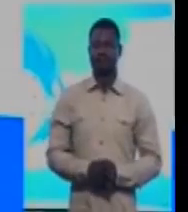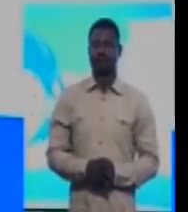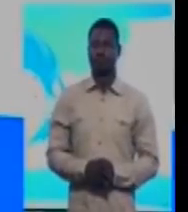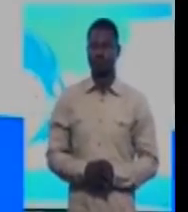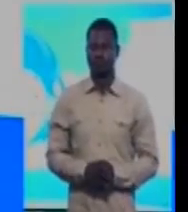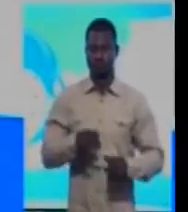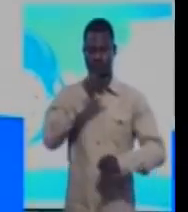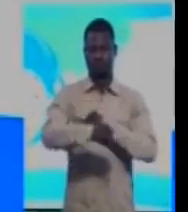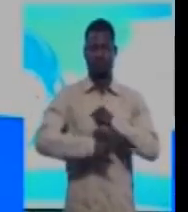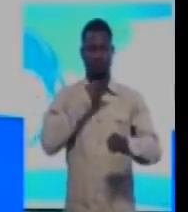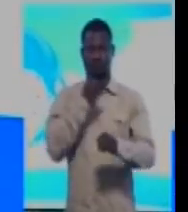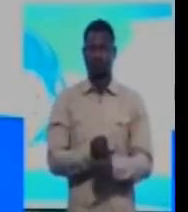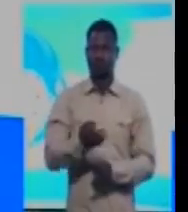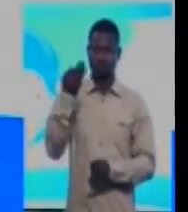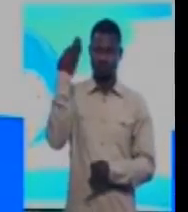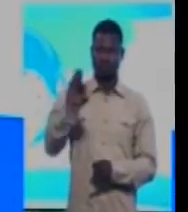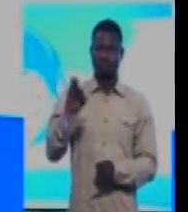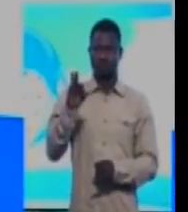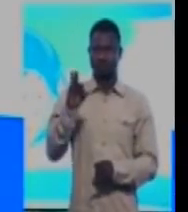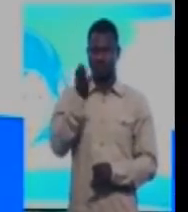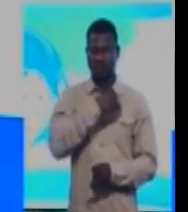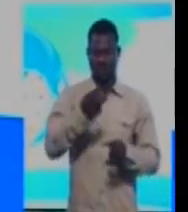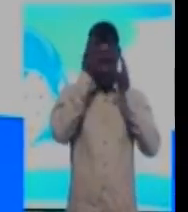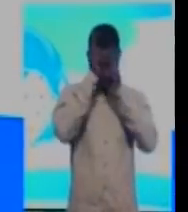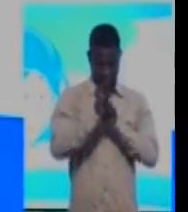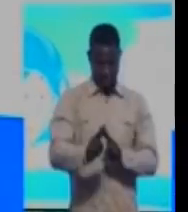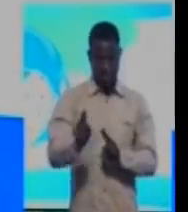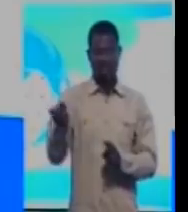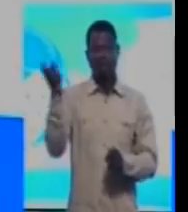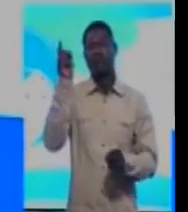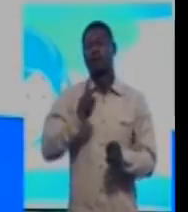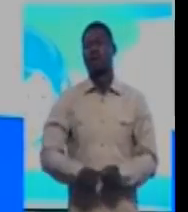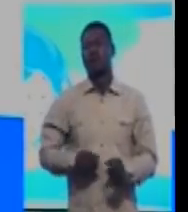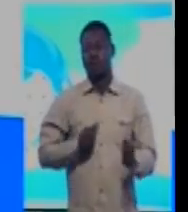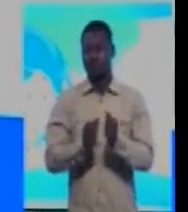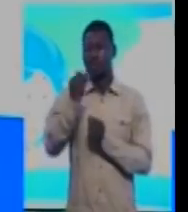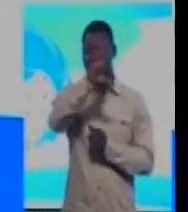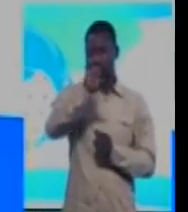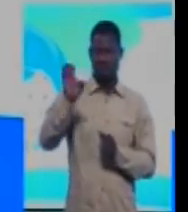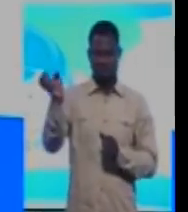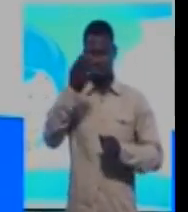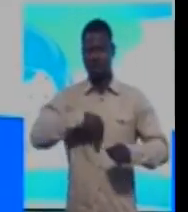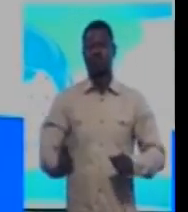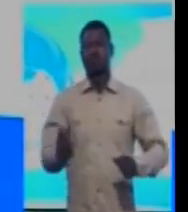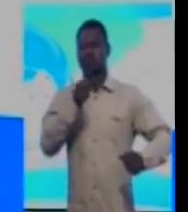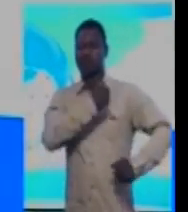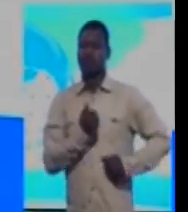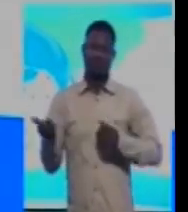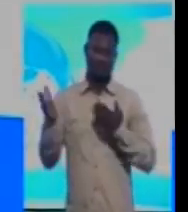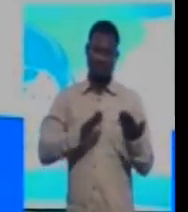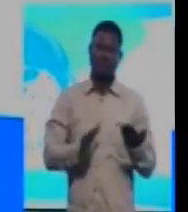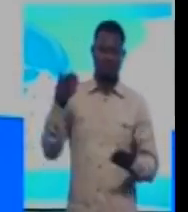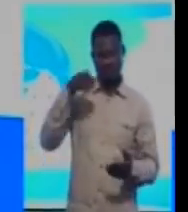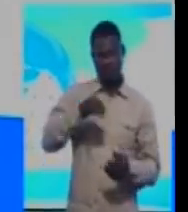Hors de chez nous, en France, c'est un hommage qui est rendu à plus de 500 soldats morts en opération extérieure